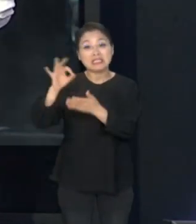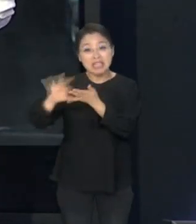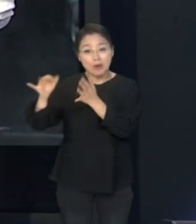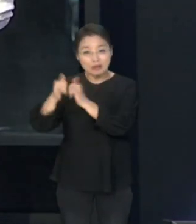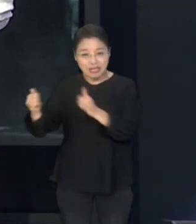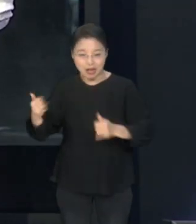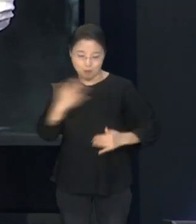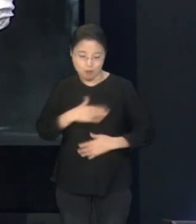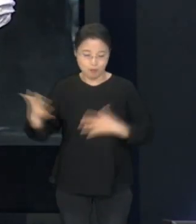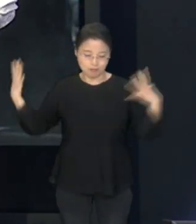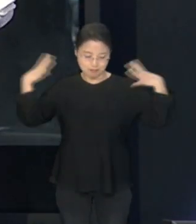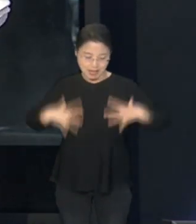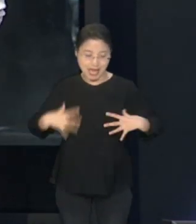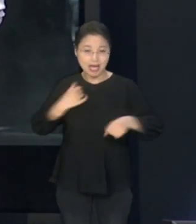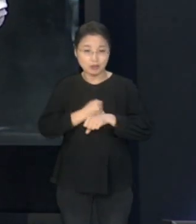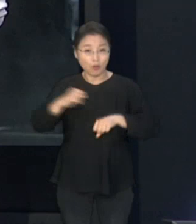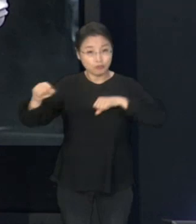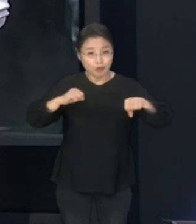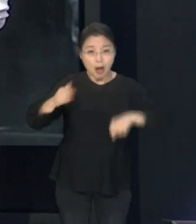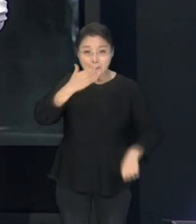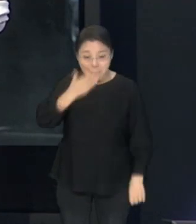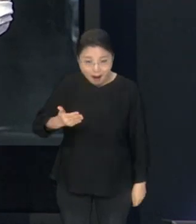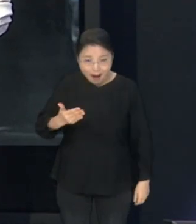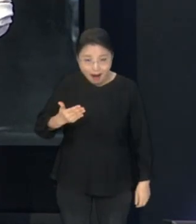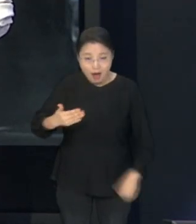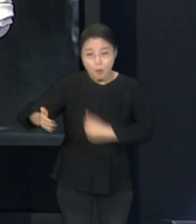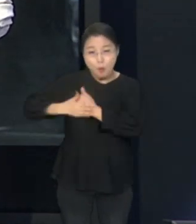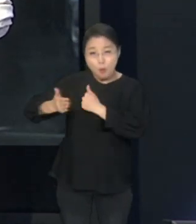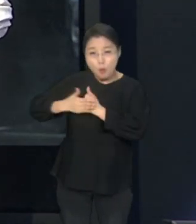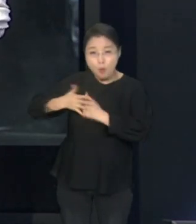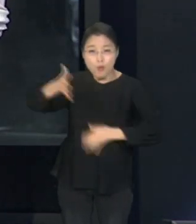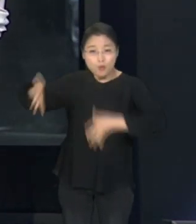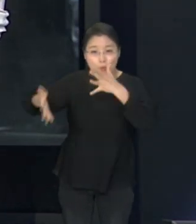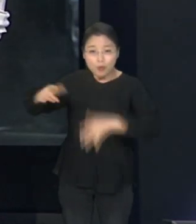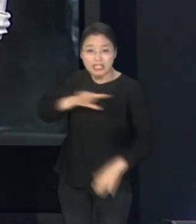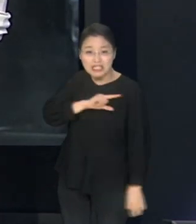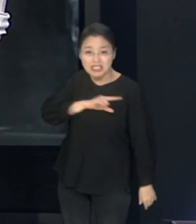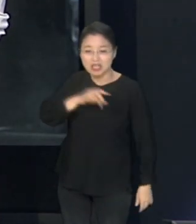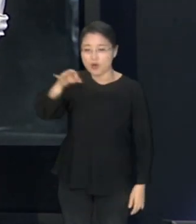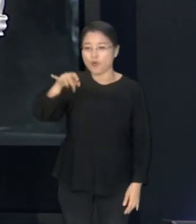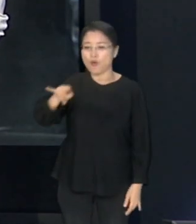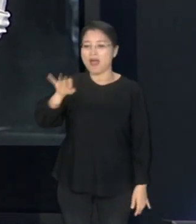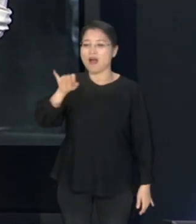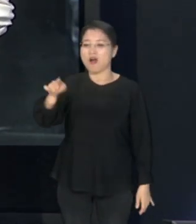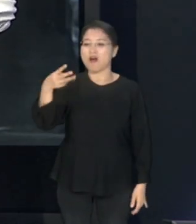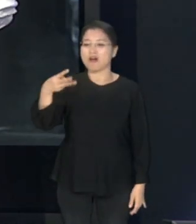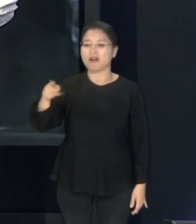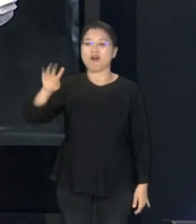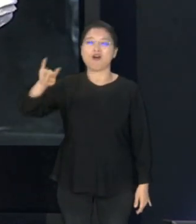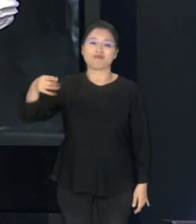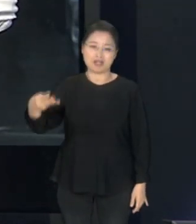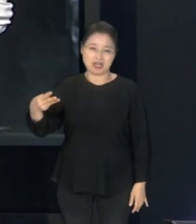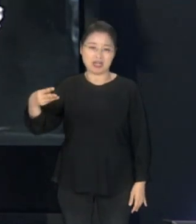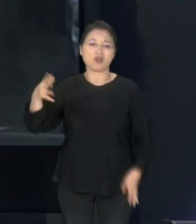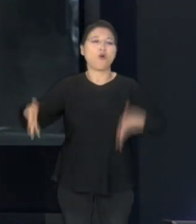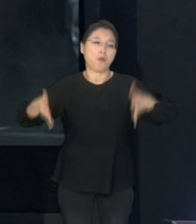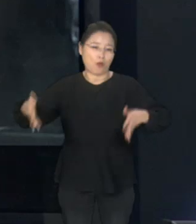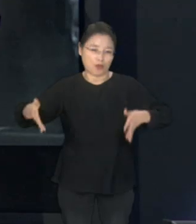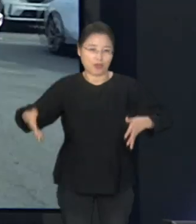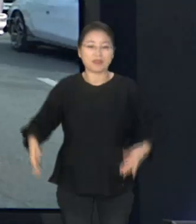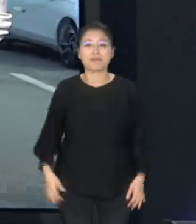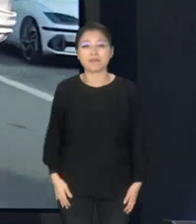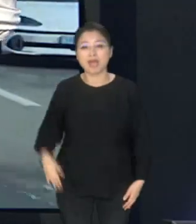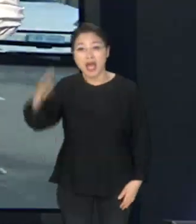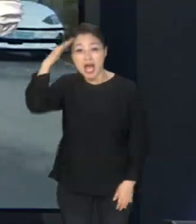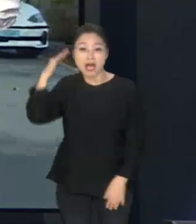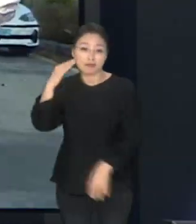몸에 장착해서 동작을 수행하는 데 보조 역할을 해주는 로봇을 웨어러블 로봇이라고 합니다.